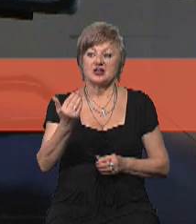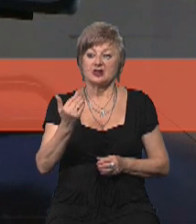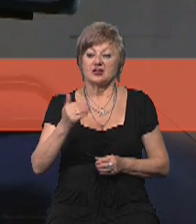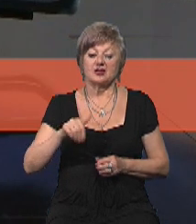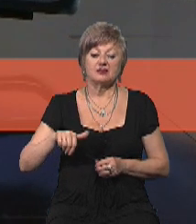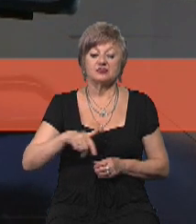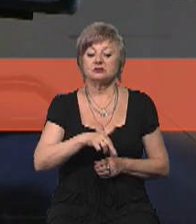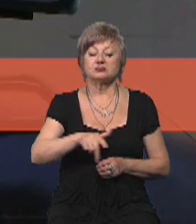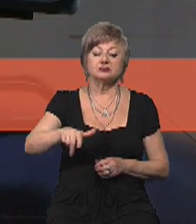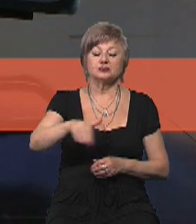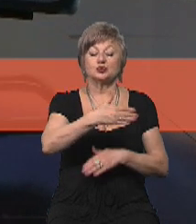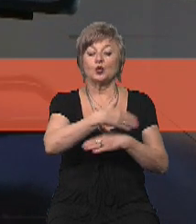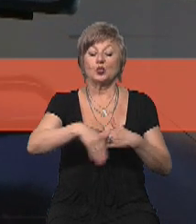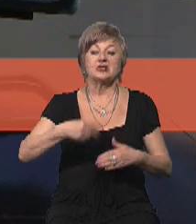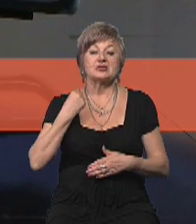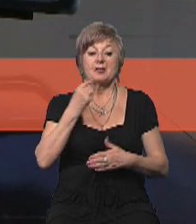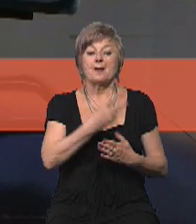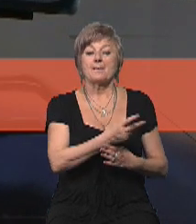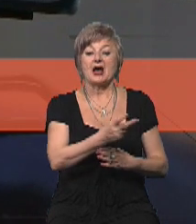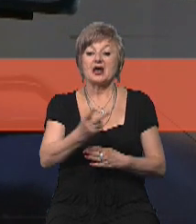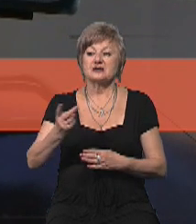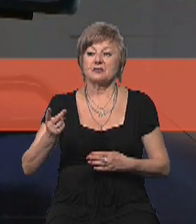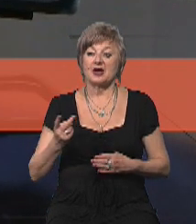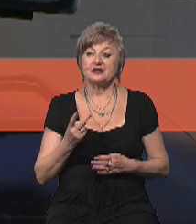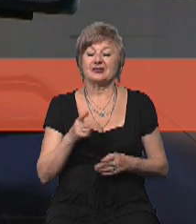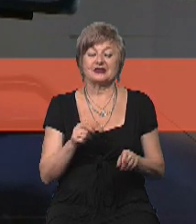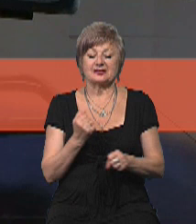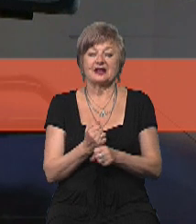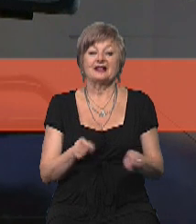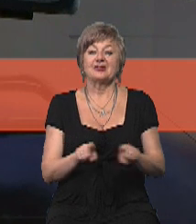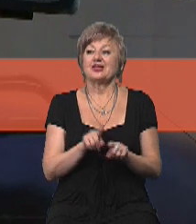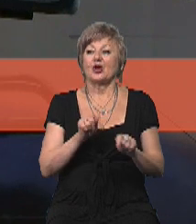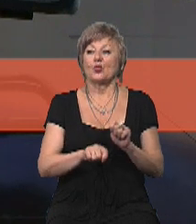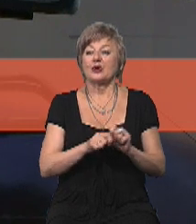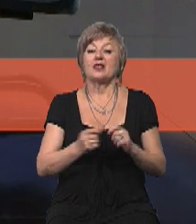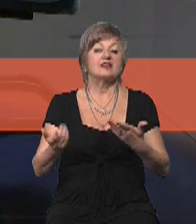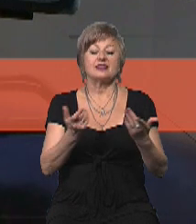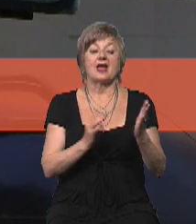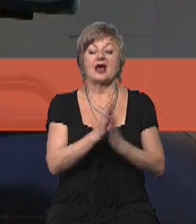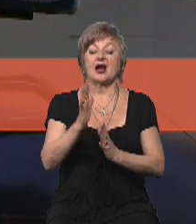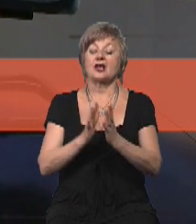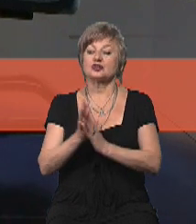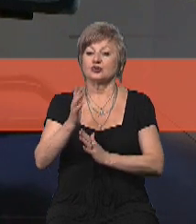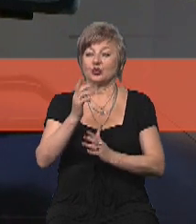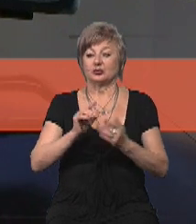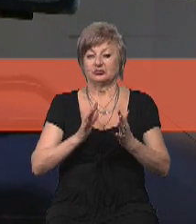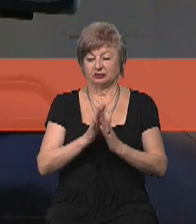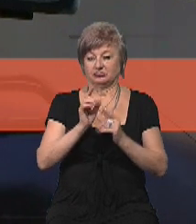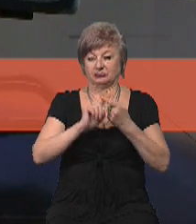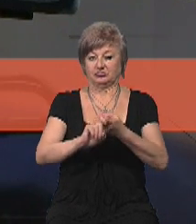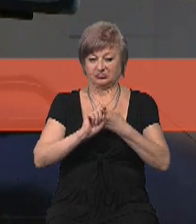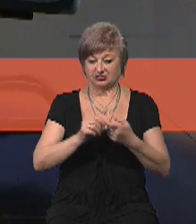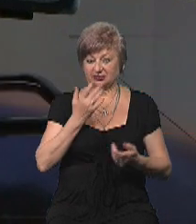пройтися вулицями Запоріжжя, аби подивитися такий рейд, влаштувати, де росте амброзія. І до вас тоді